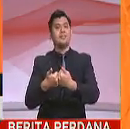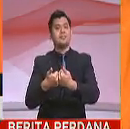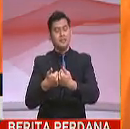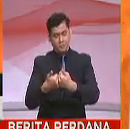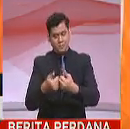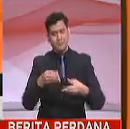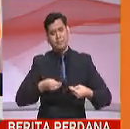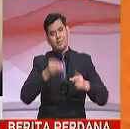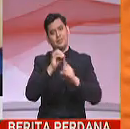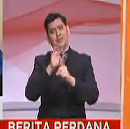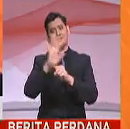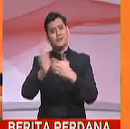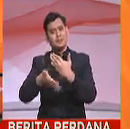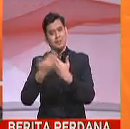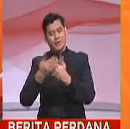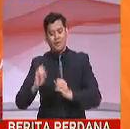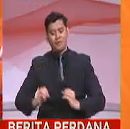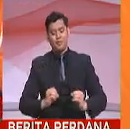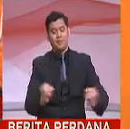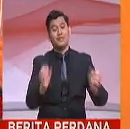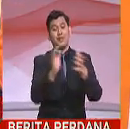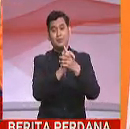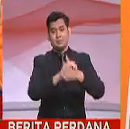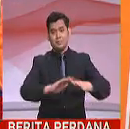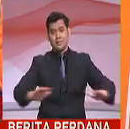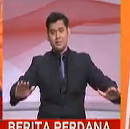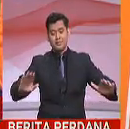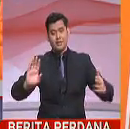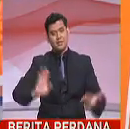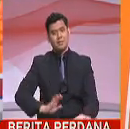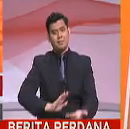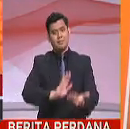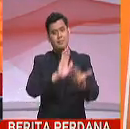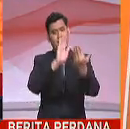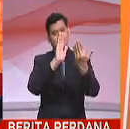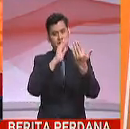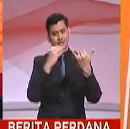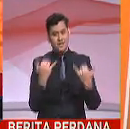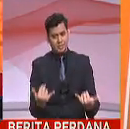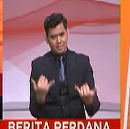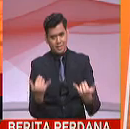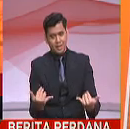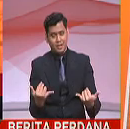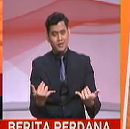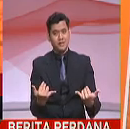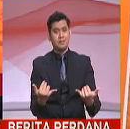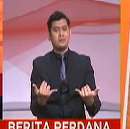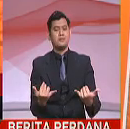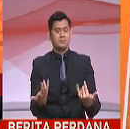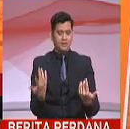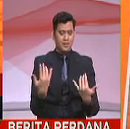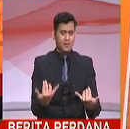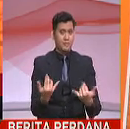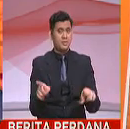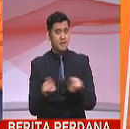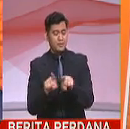dan memudahkan pengurusan operasi menyelamat sama ada dalam bencana kecil maupun besar, lebih-lebih lagi sepanjang kita berdepan dengan pandemik